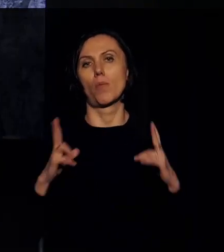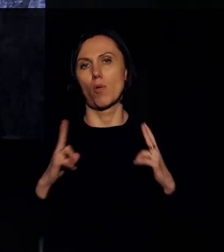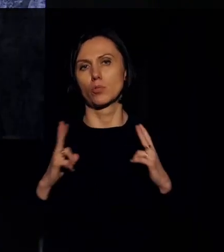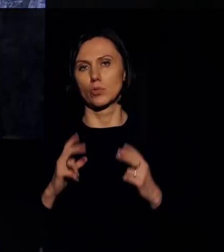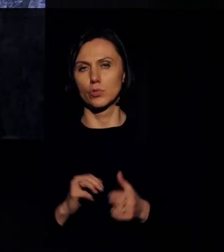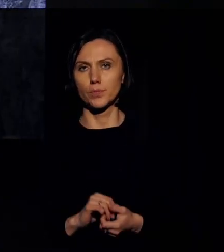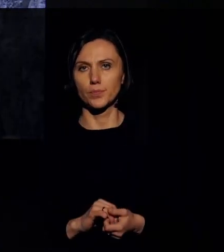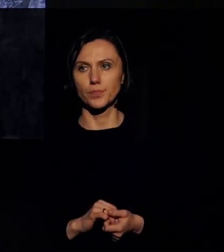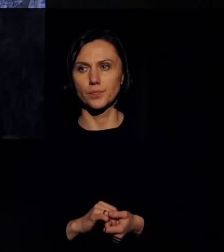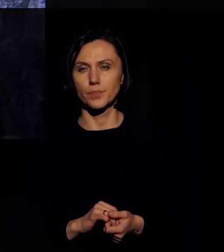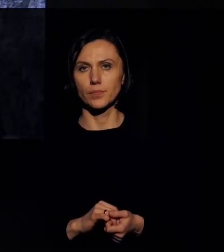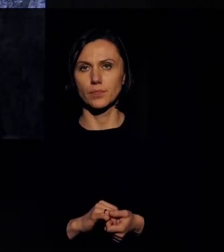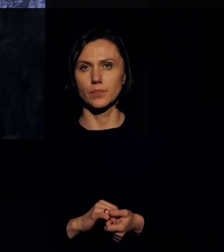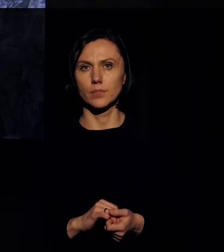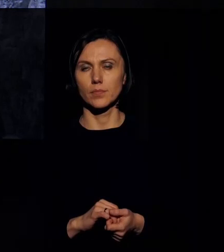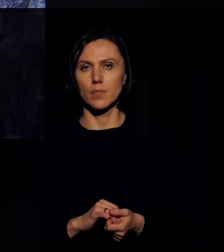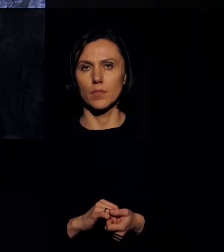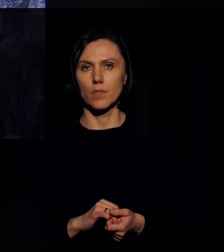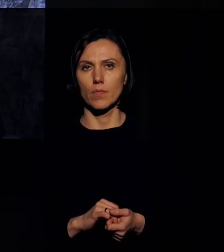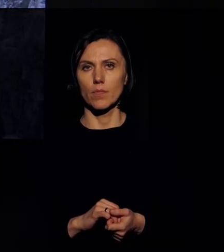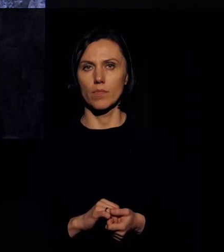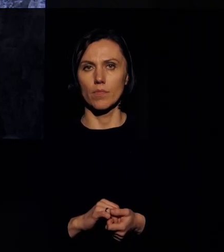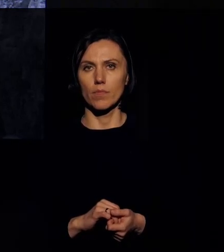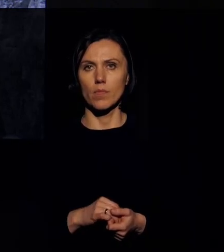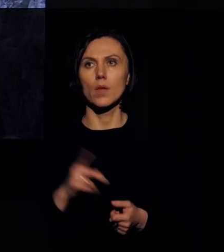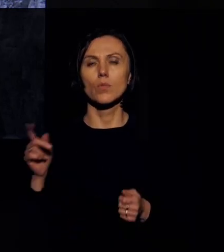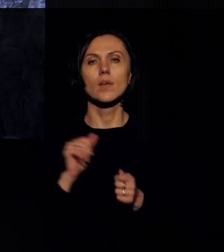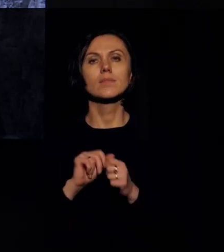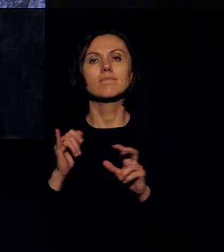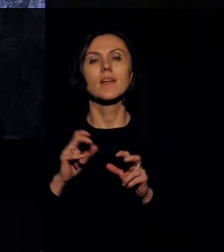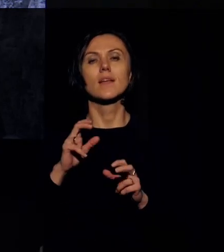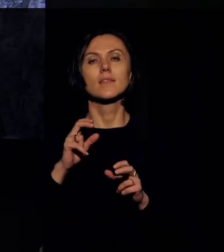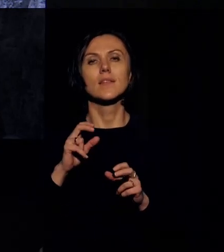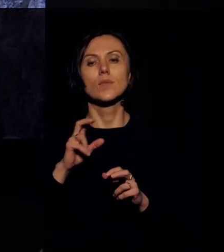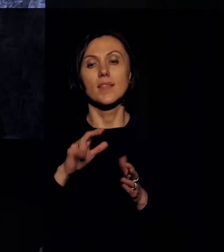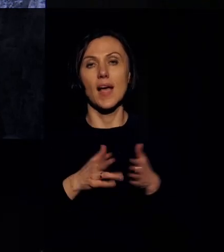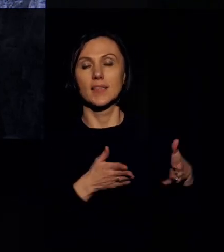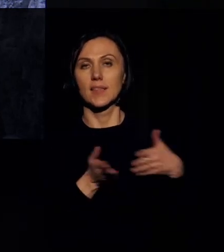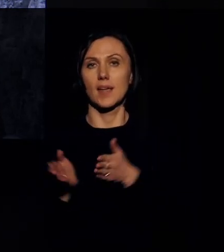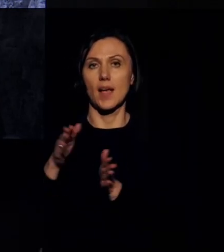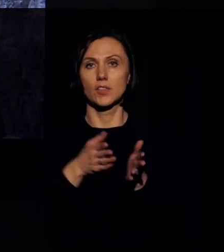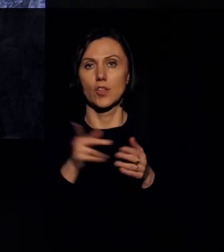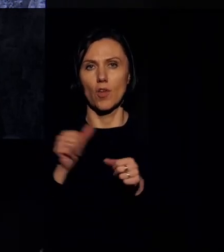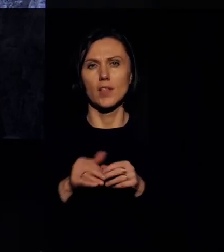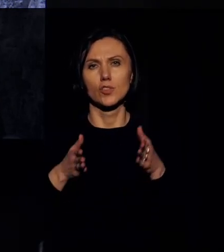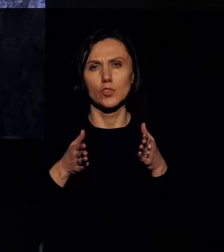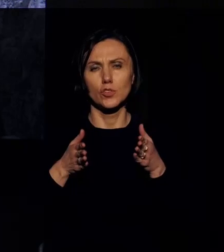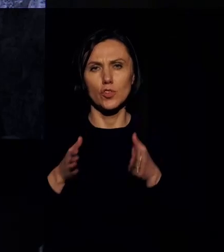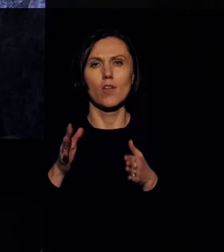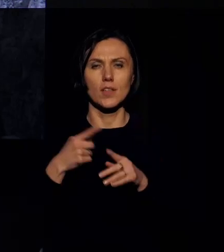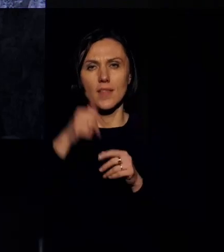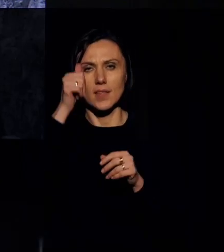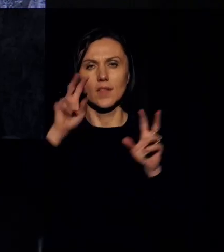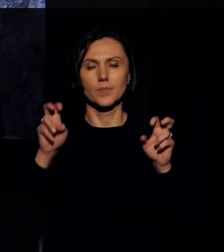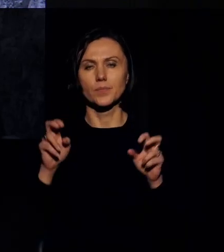O czym jeszcze wam opowiem. No i tutaj już zastosowanie bezpośrednie na trasie, to jest taka via ferrata, która